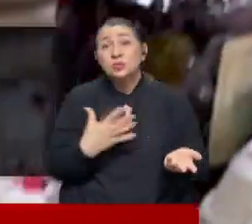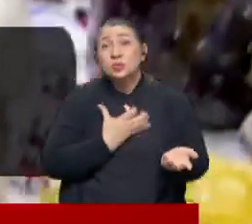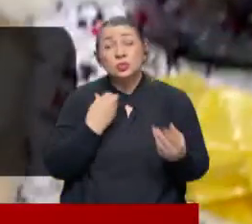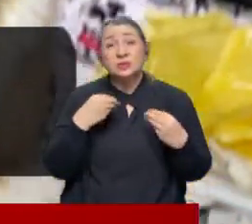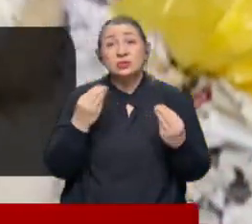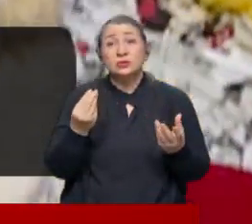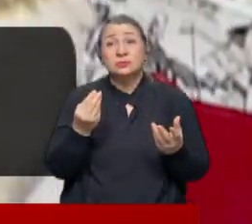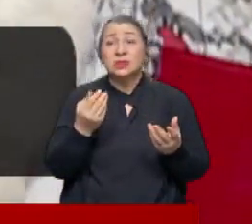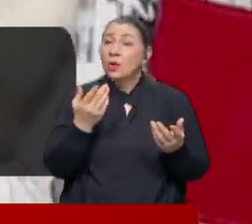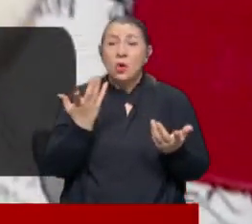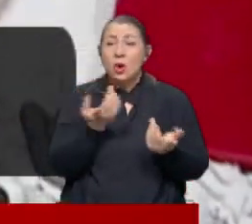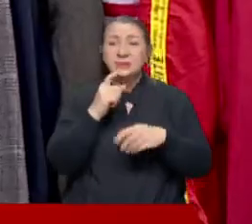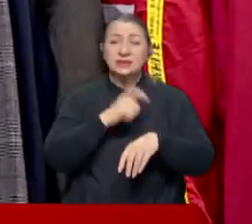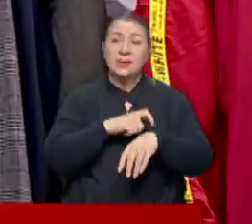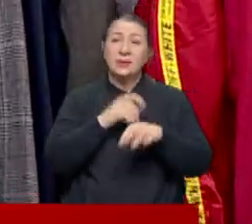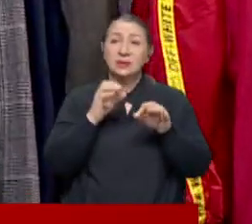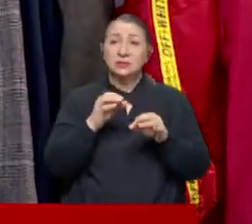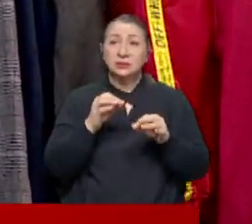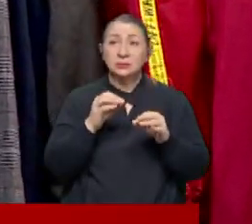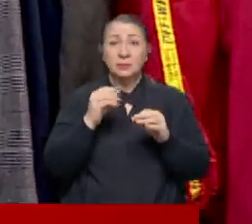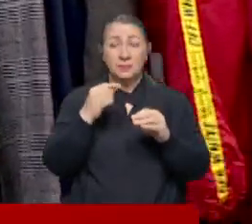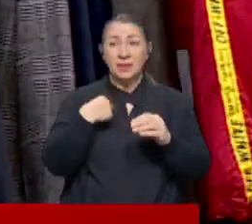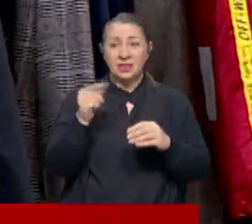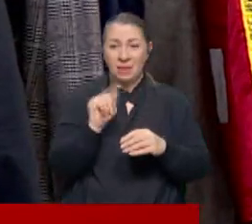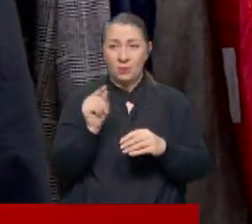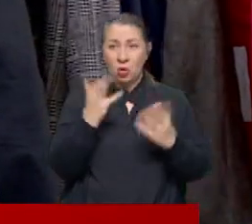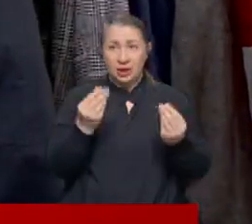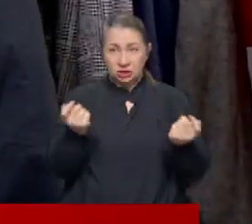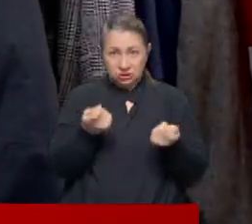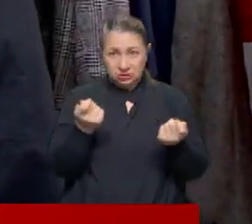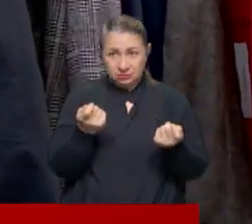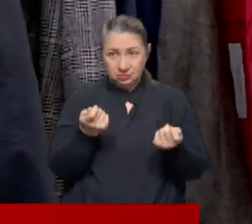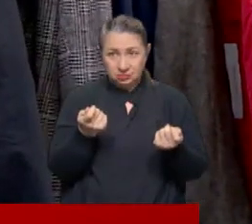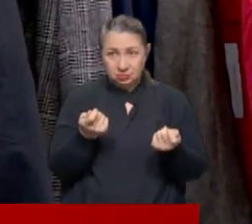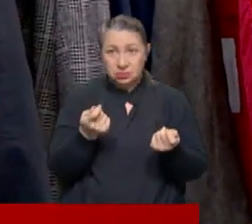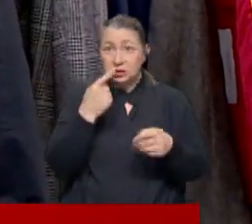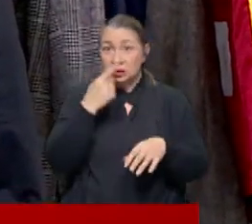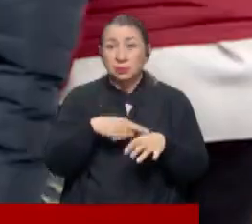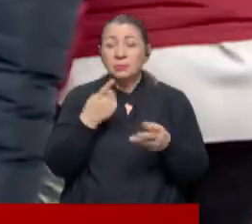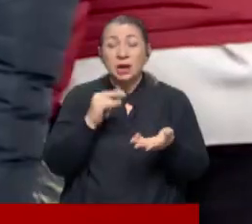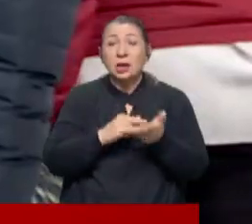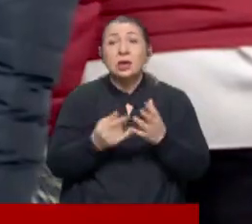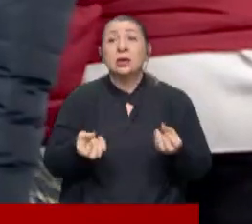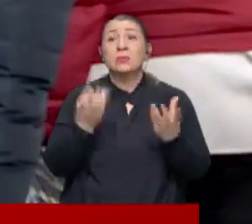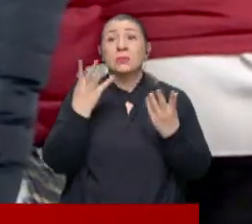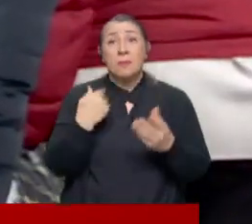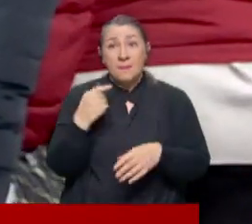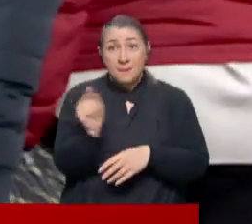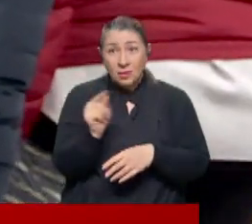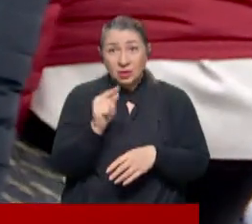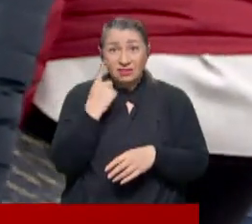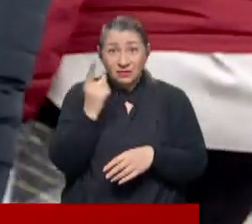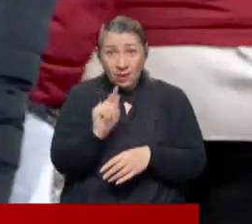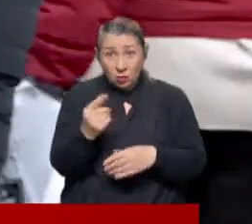Maalesef. Devir öyle bir devir oldu artık. Milli saraylarda memur olarak çalıştım. Yani inanın geçinemiyoruz. Memurdum.